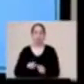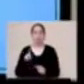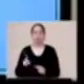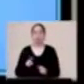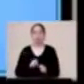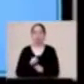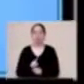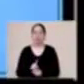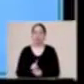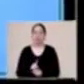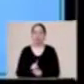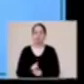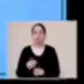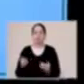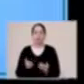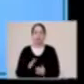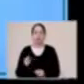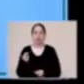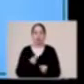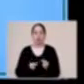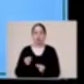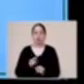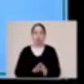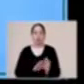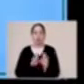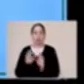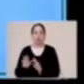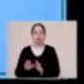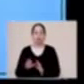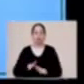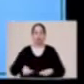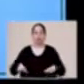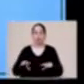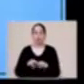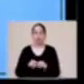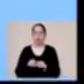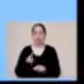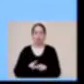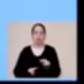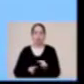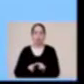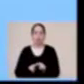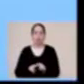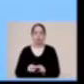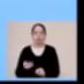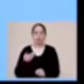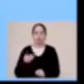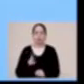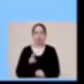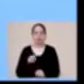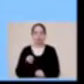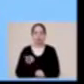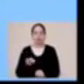Следующее задание. Какой рисунок отображает общее строение задней конечности